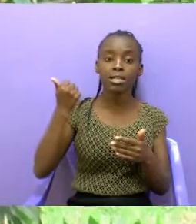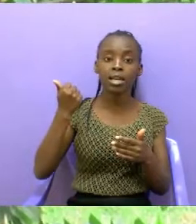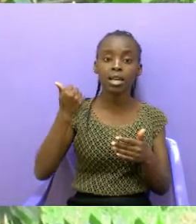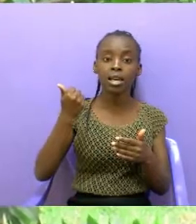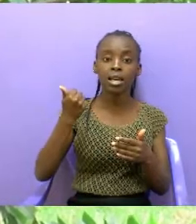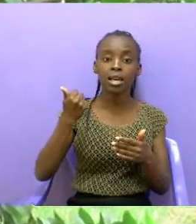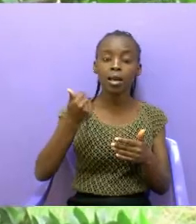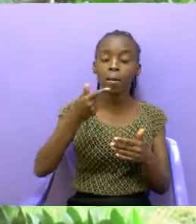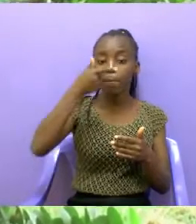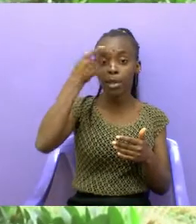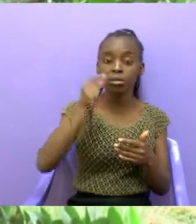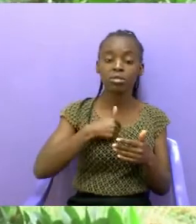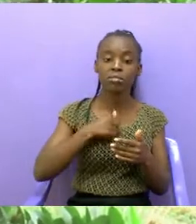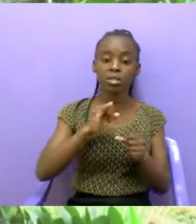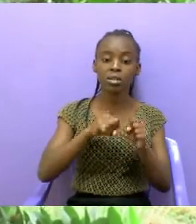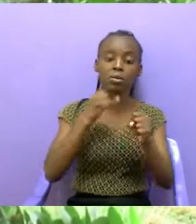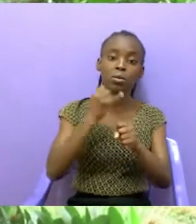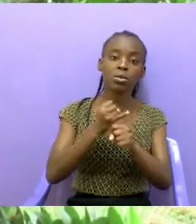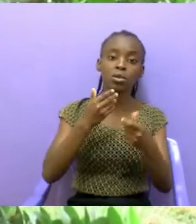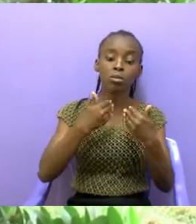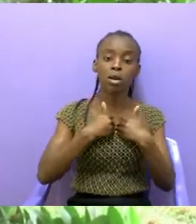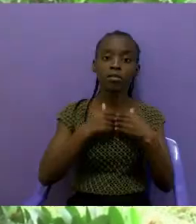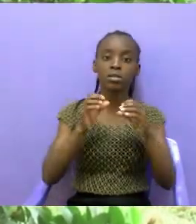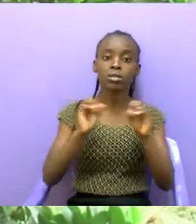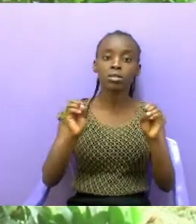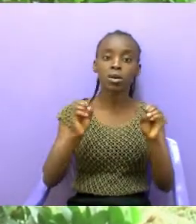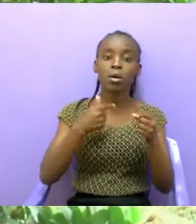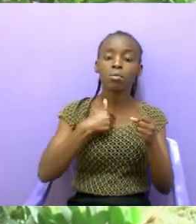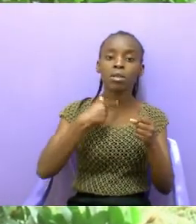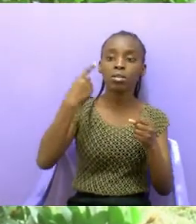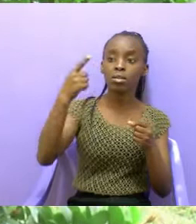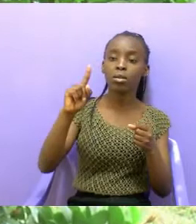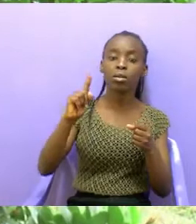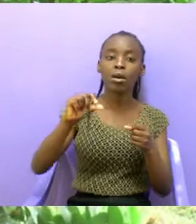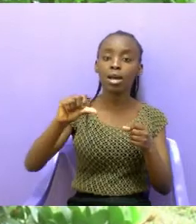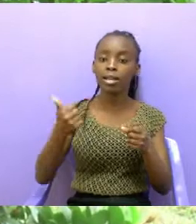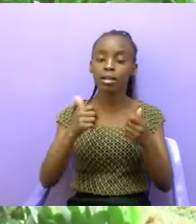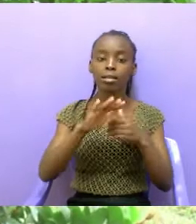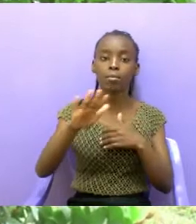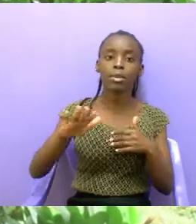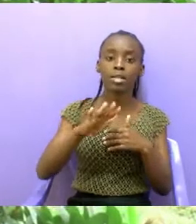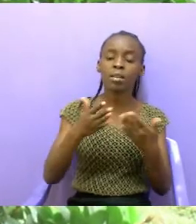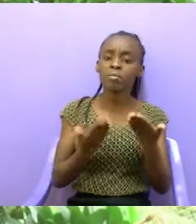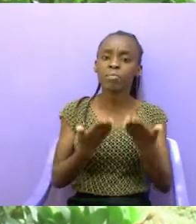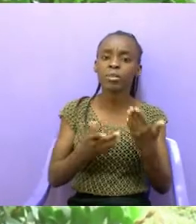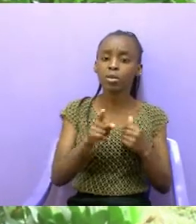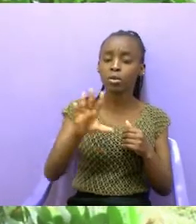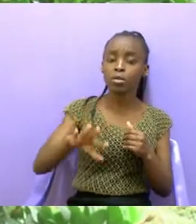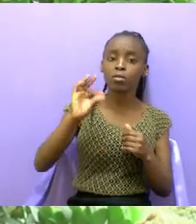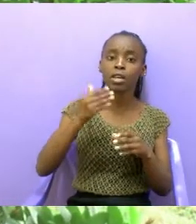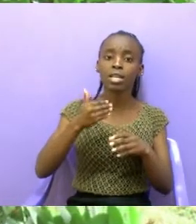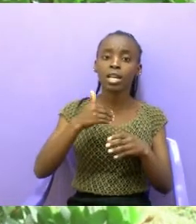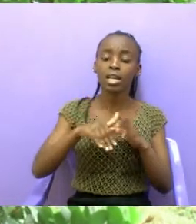kazi. Afadhali niende nikatafutie kwingine. Na hivyo mtu wa Mungu, inawezekana umeweza kujikuta mahali pa makosa.